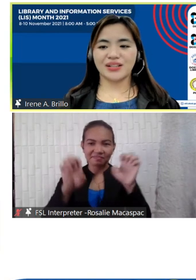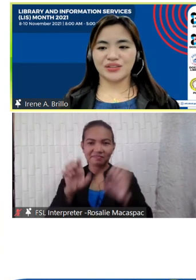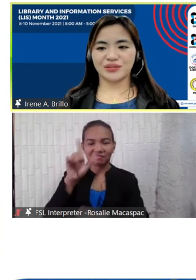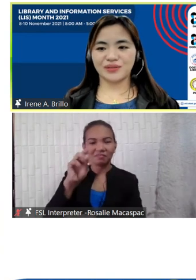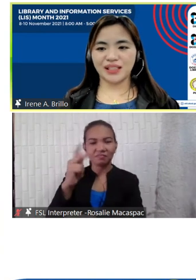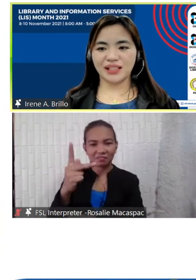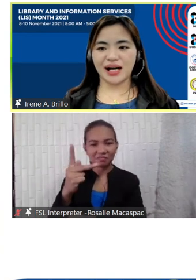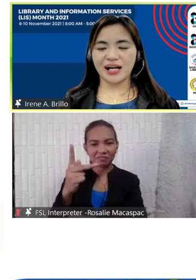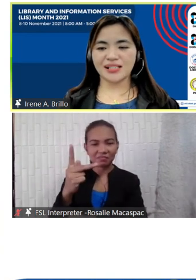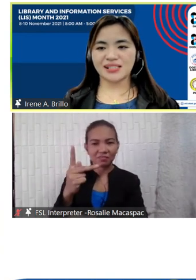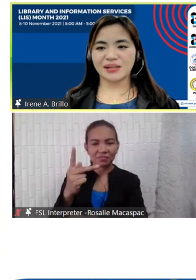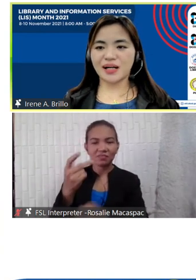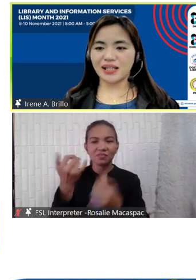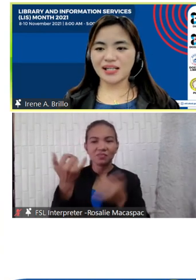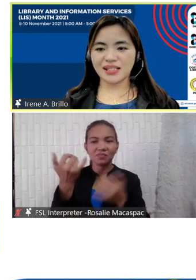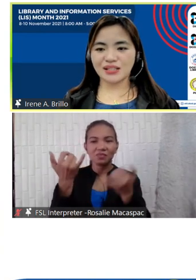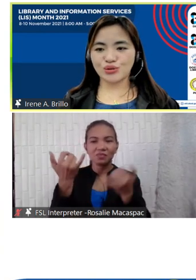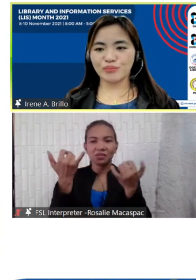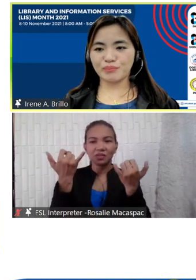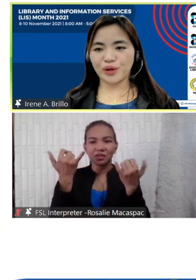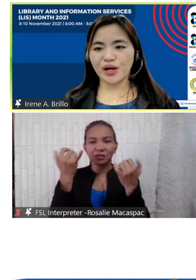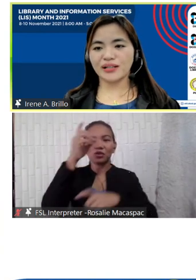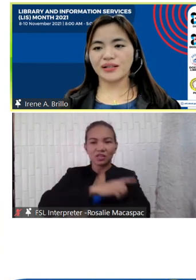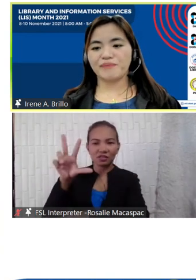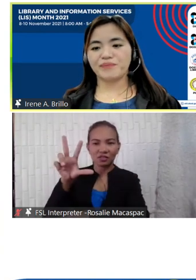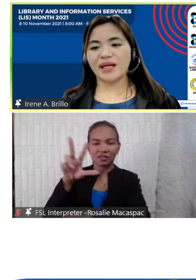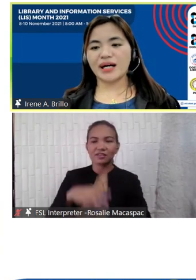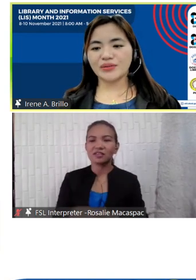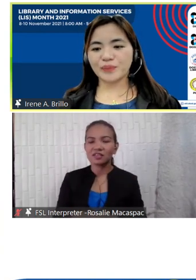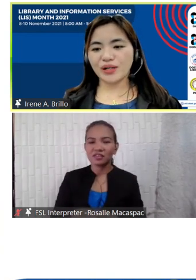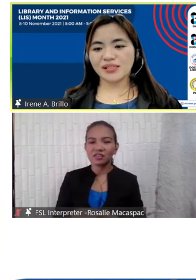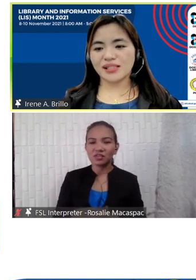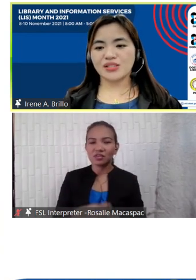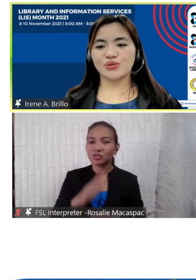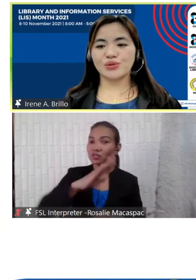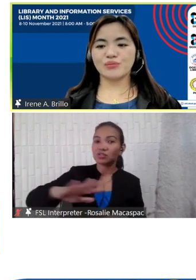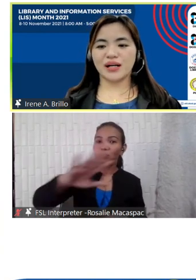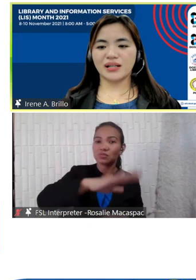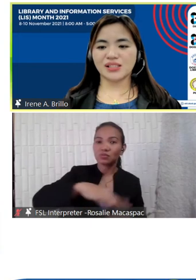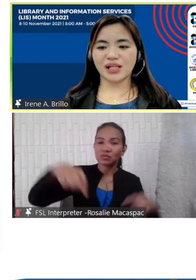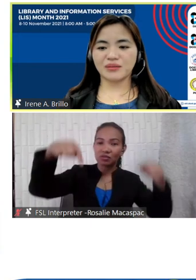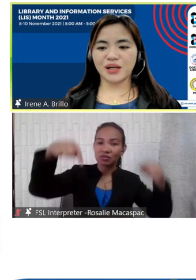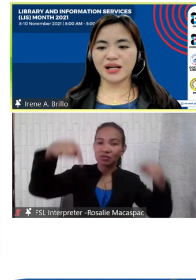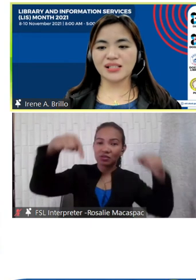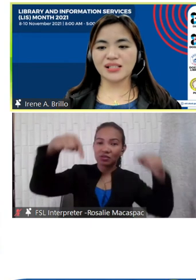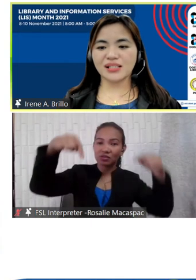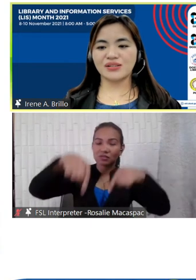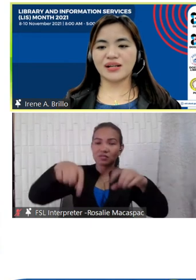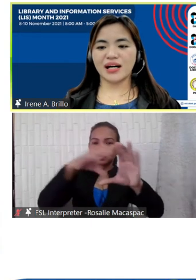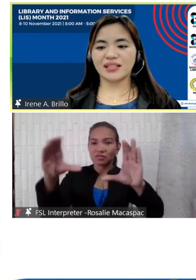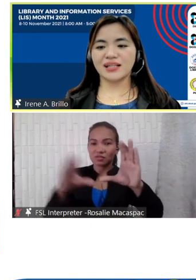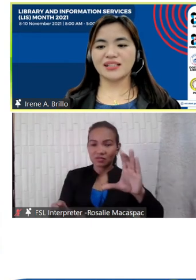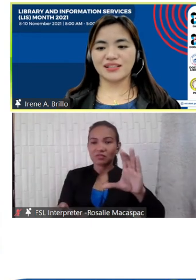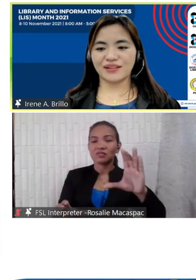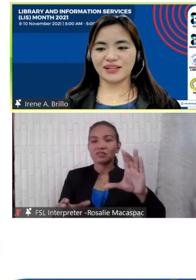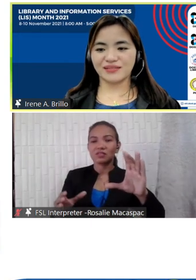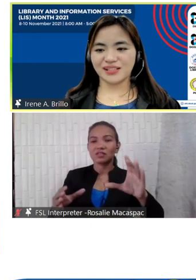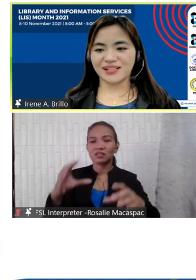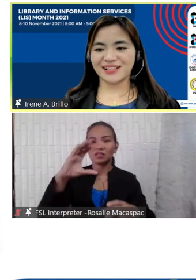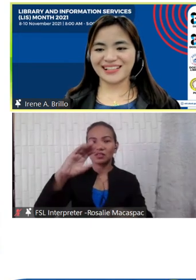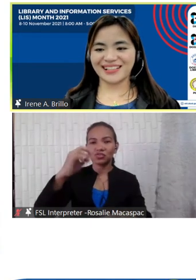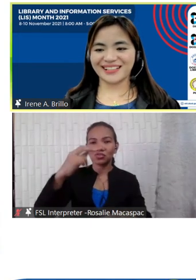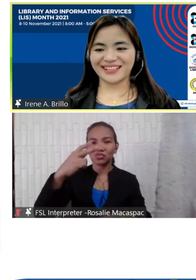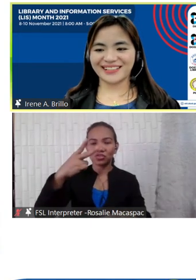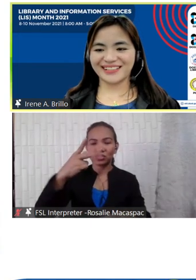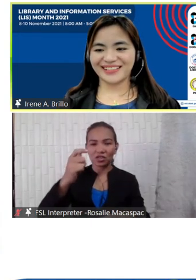4-day 3. At sa mga nasa Zoom po, narito po sa Zoom chat box yung ating